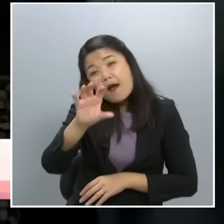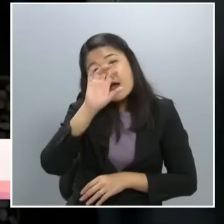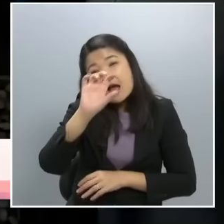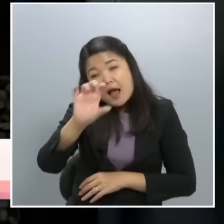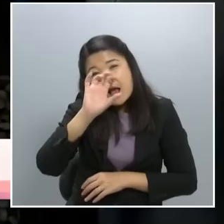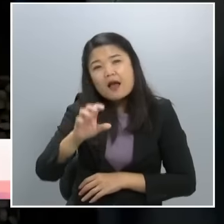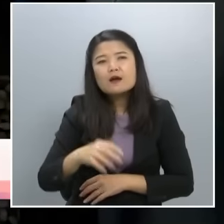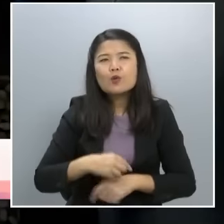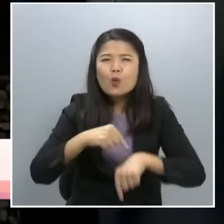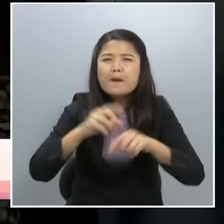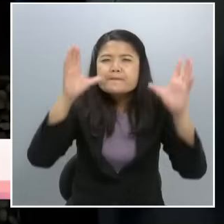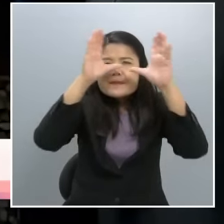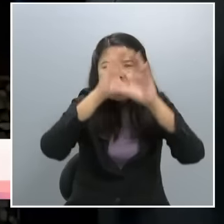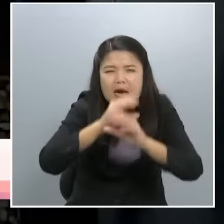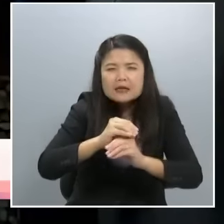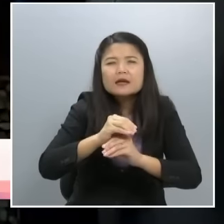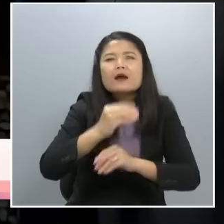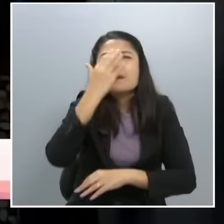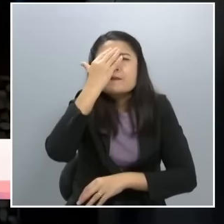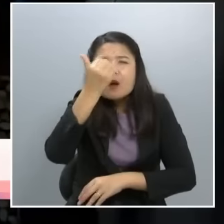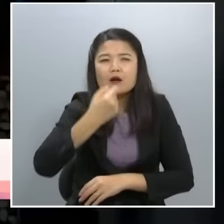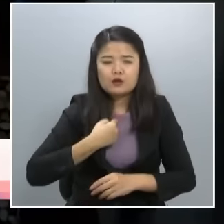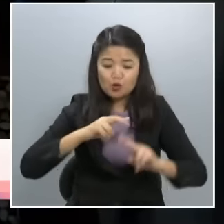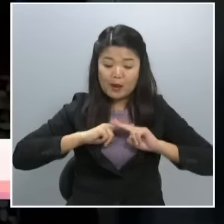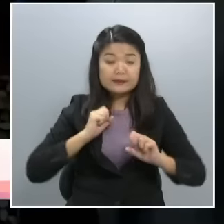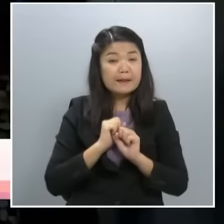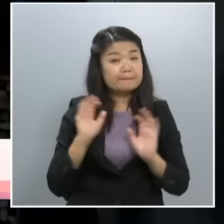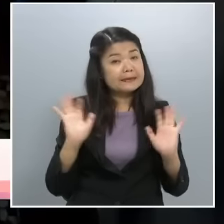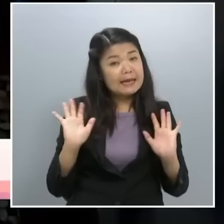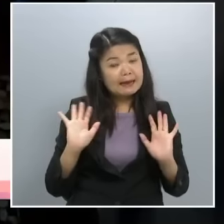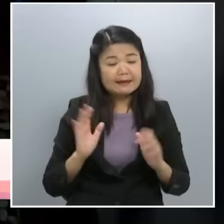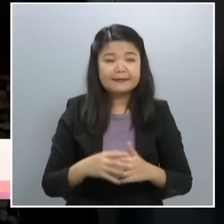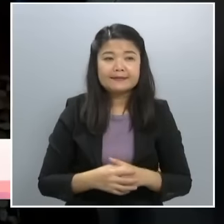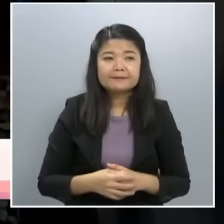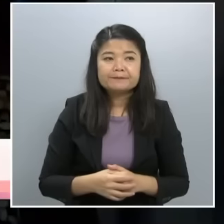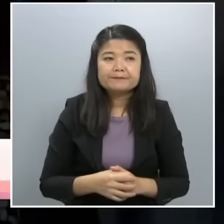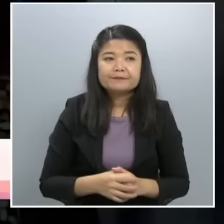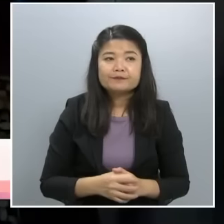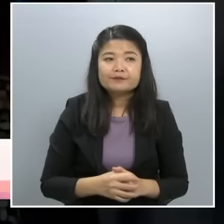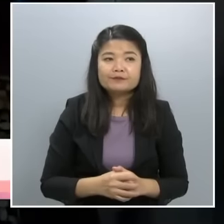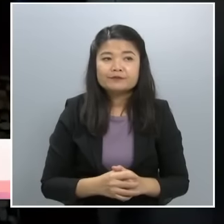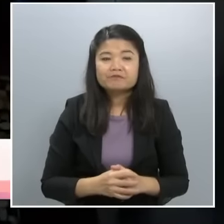านอีกฝ่ายตอนดึกดื่นเขาก็บอกว่าเขาไม่ได้ทำลองฟังเสียงของธงค่ะ